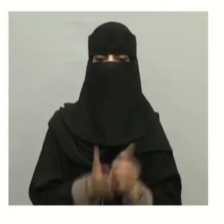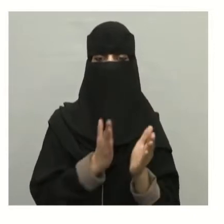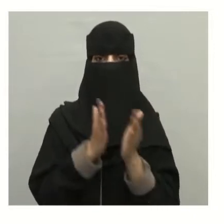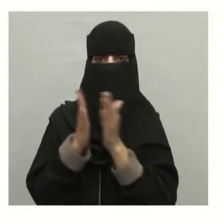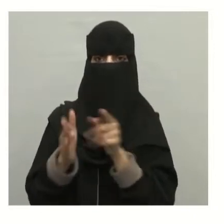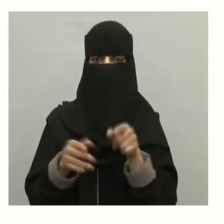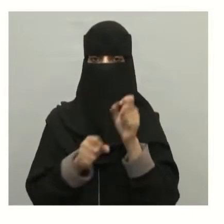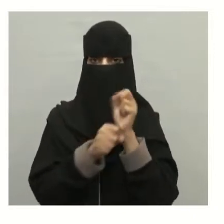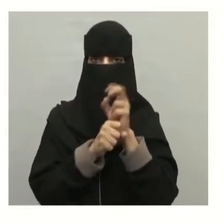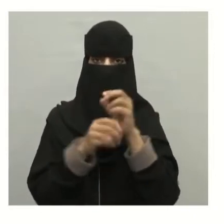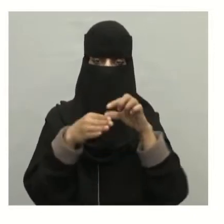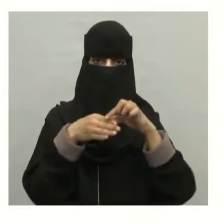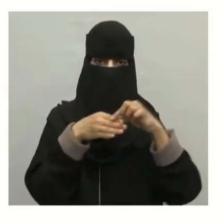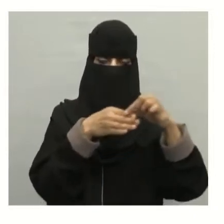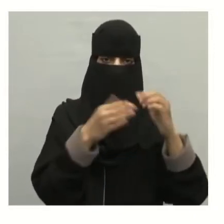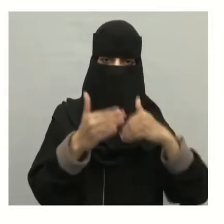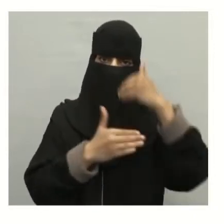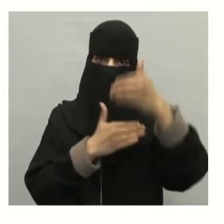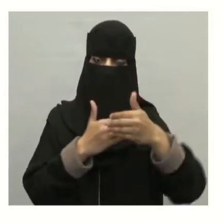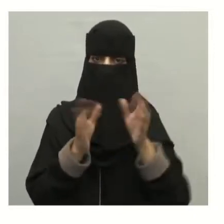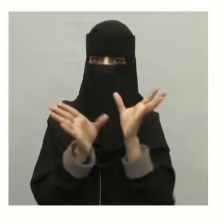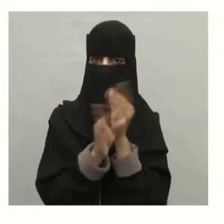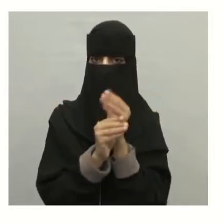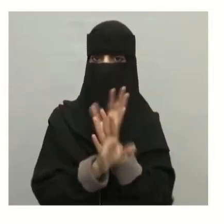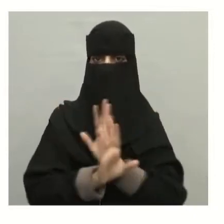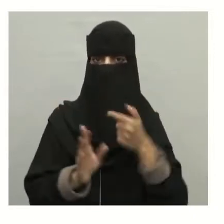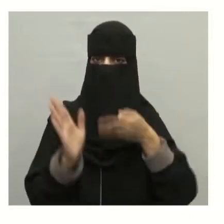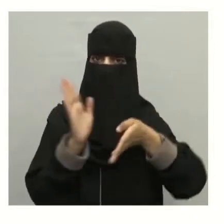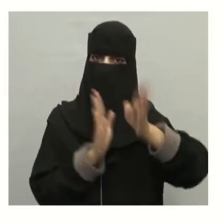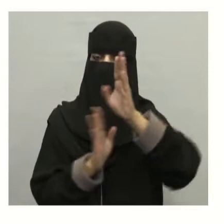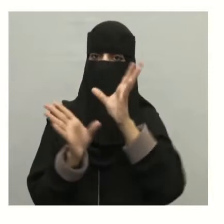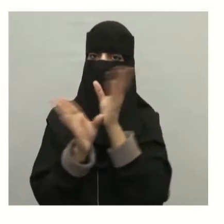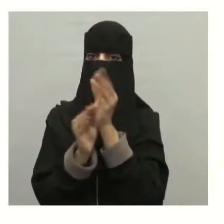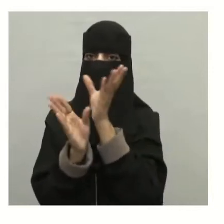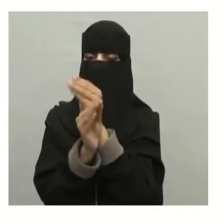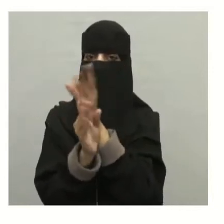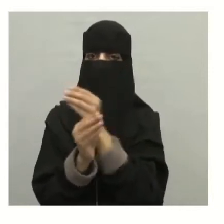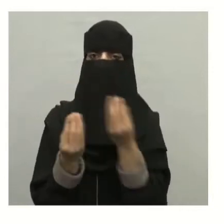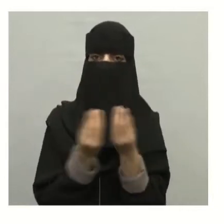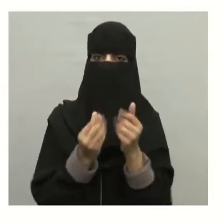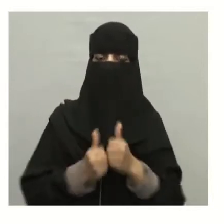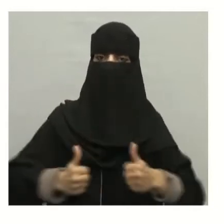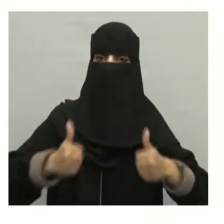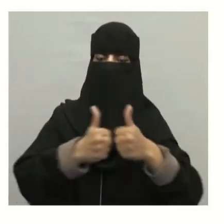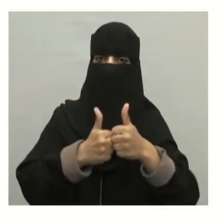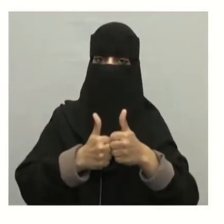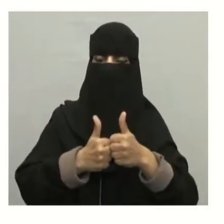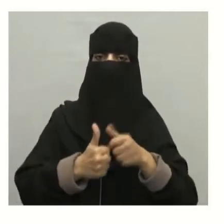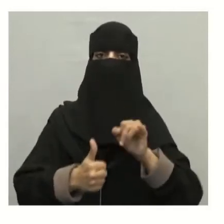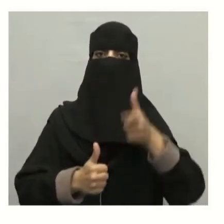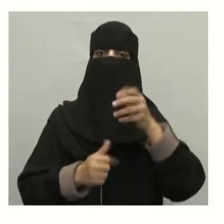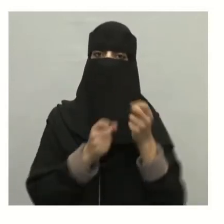هناك إرشادات لما بعد التسوق. ذهبت إلى السوبر ماركت أو مع أسرتك إلى التسوق، ما